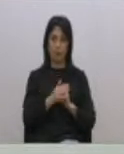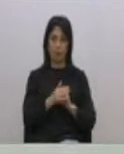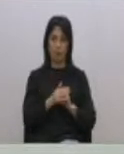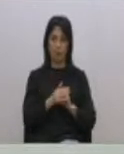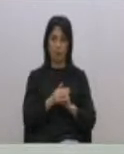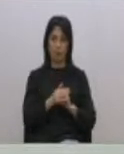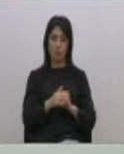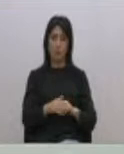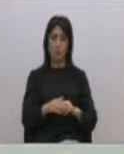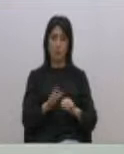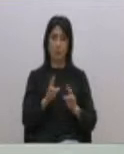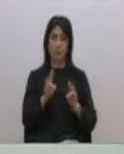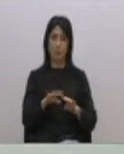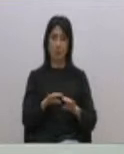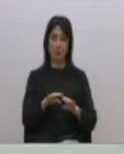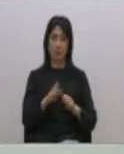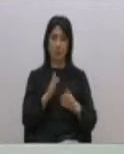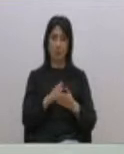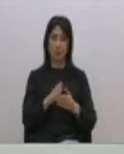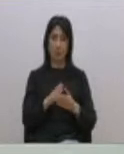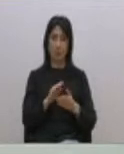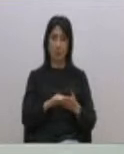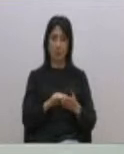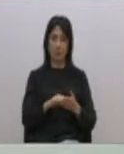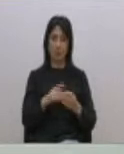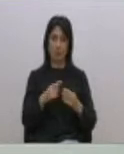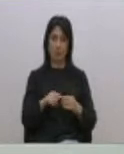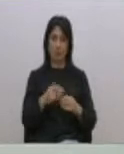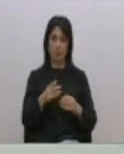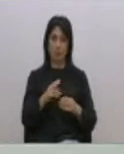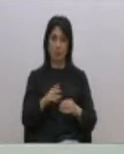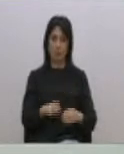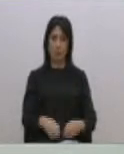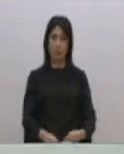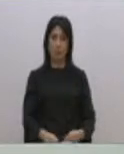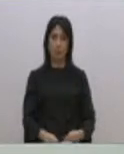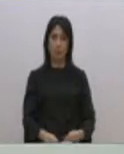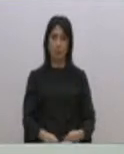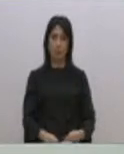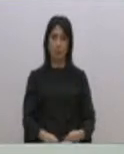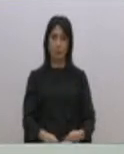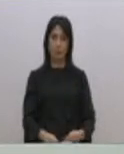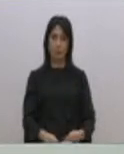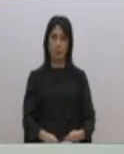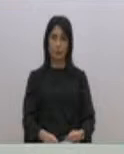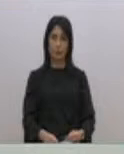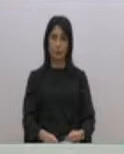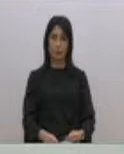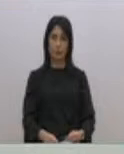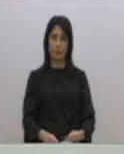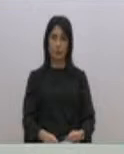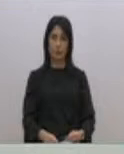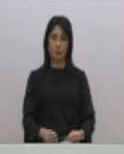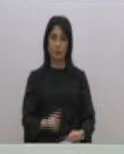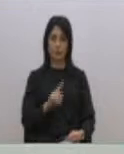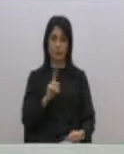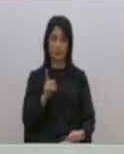პუნქტსა შეეხება და დარჩება არსებული რედაქცია სხვა თუ ასწდება. დიახ, დავწოვოთ არსებული რედაქცია.